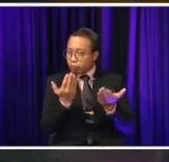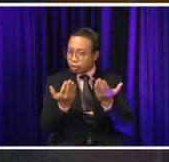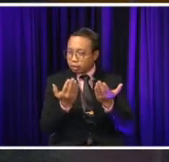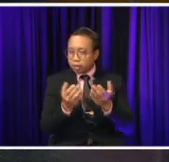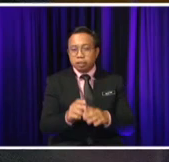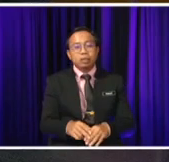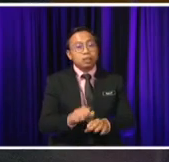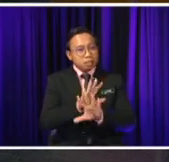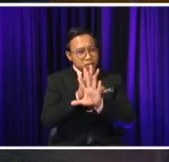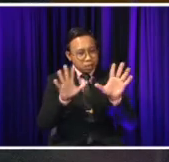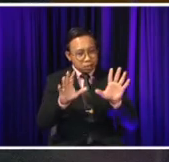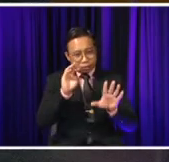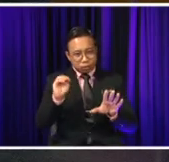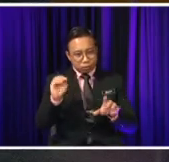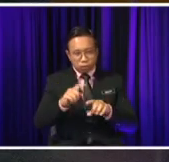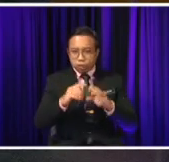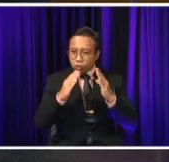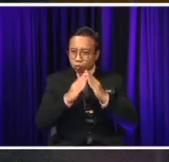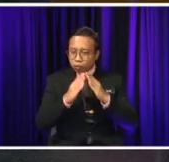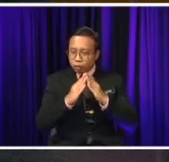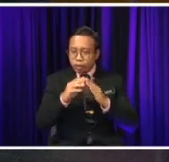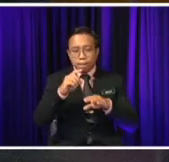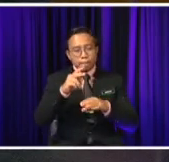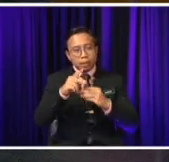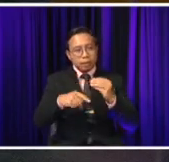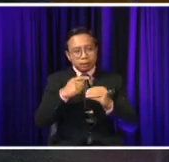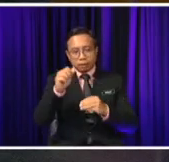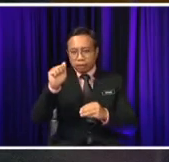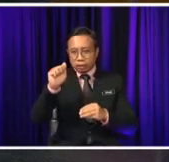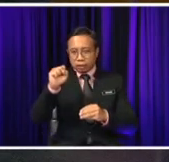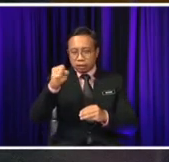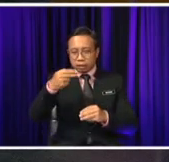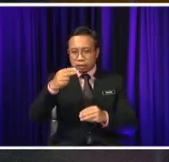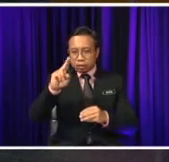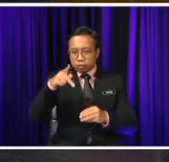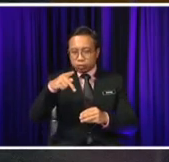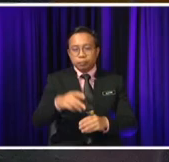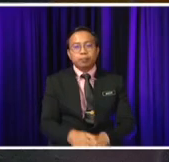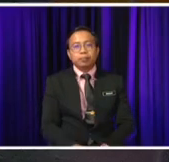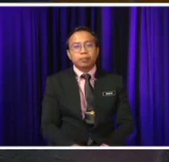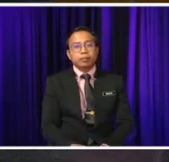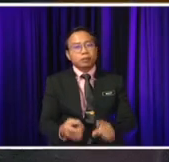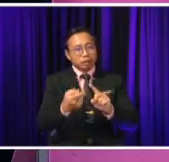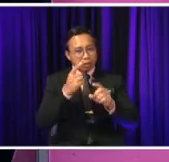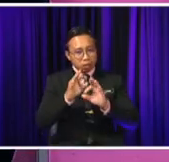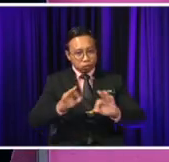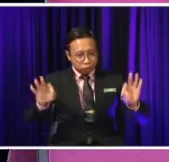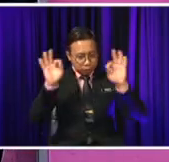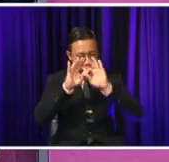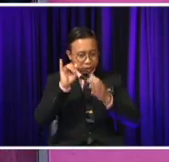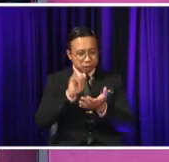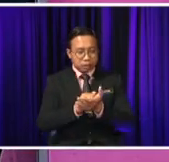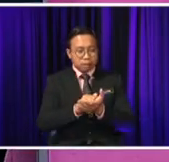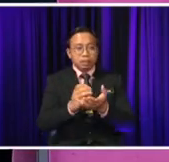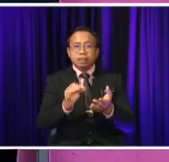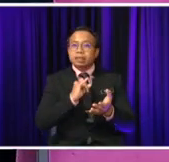murid-murid di rumah pun jelas nanti saya akan Terangkan daripada cerita tersebut saya